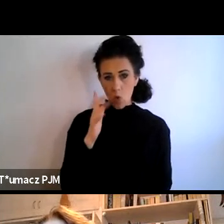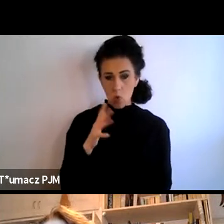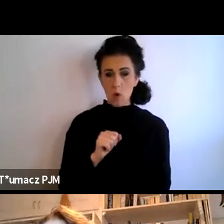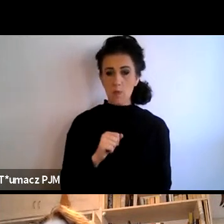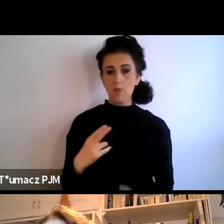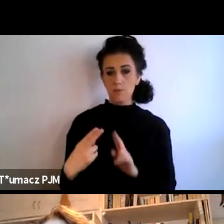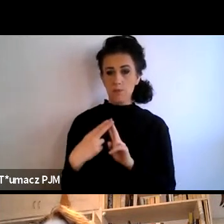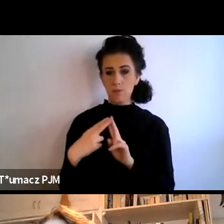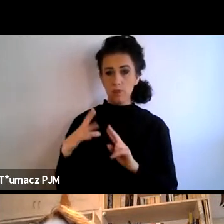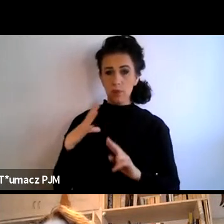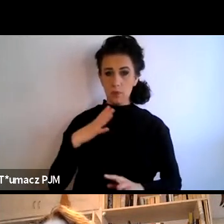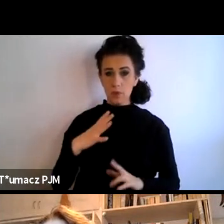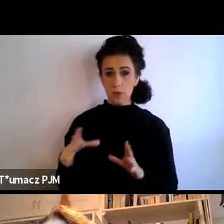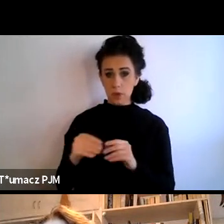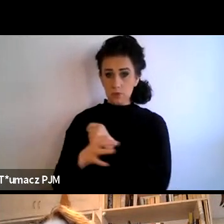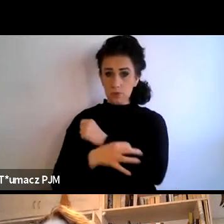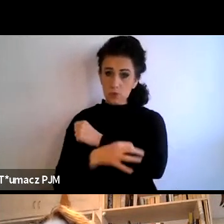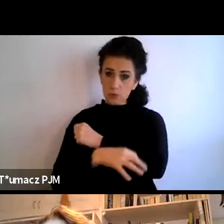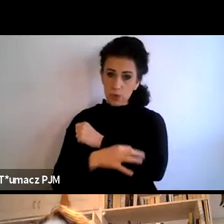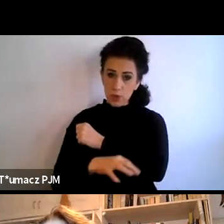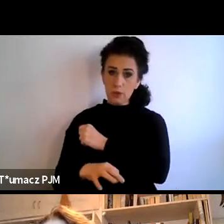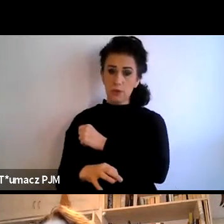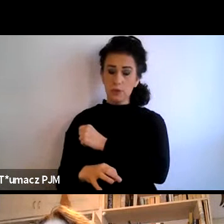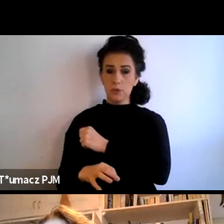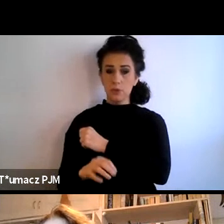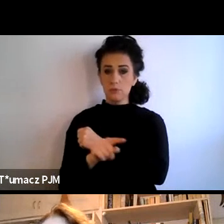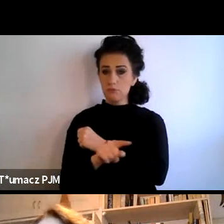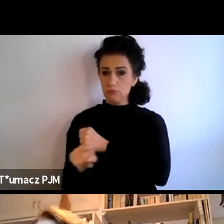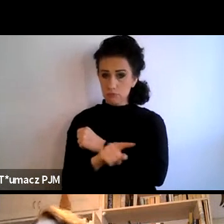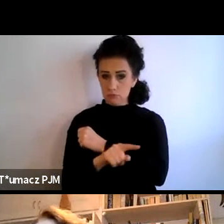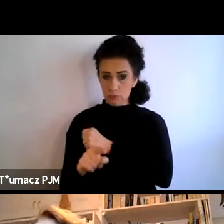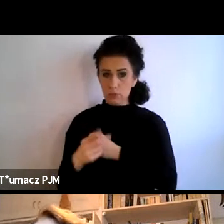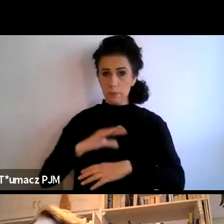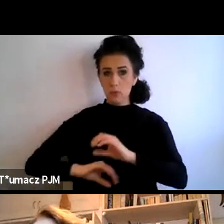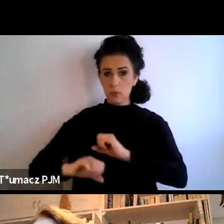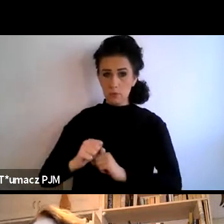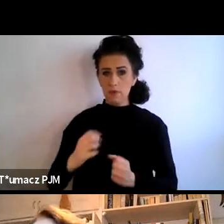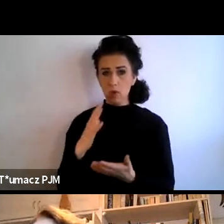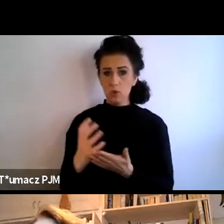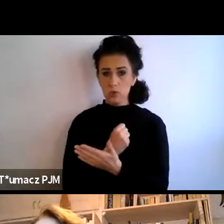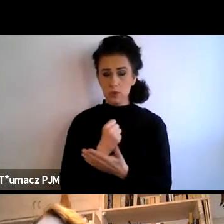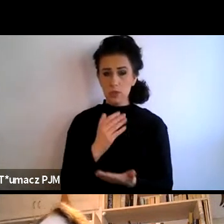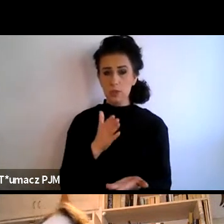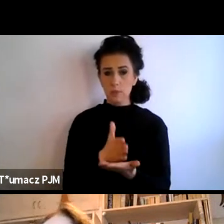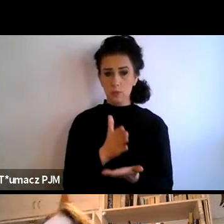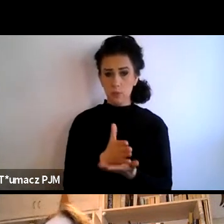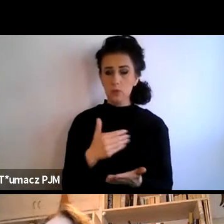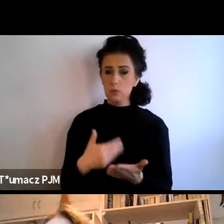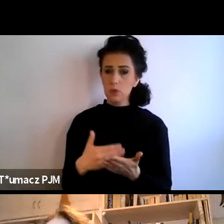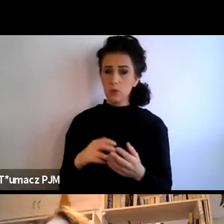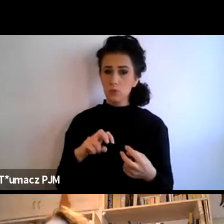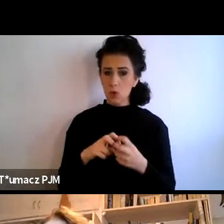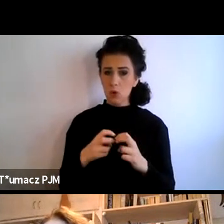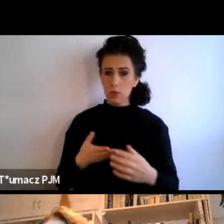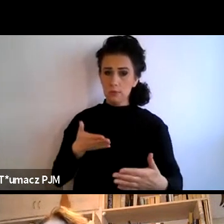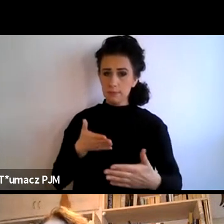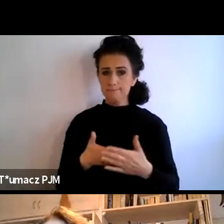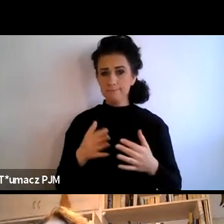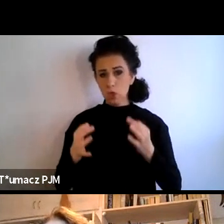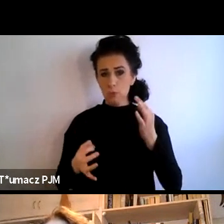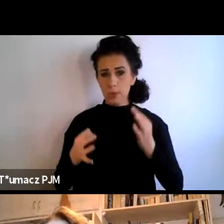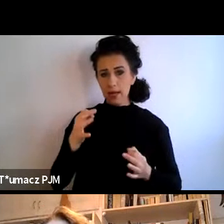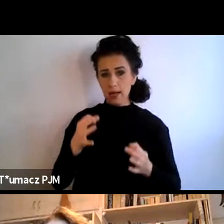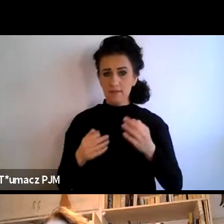kontaktowaliśmy się właśnie z tymi studentami, którzy korzystali z tej pomocy. No i głównie właśnie tutaj był problem obawy,